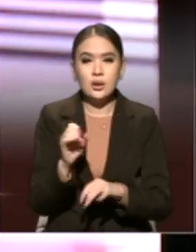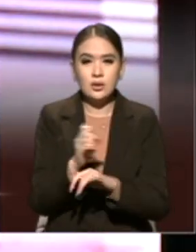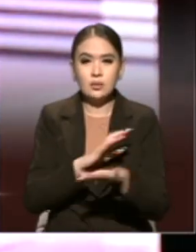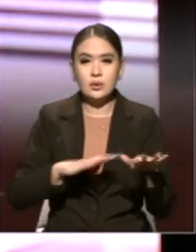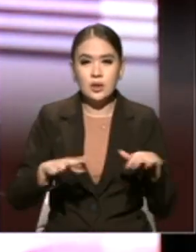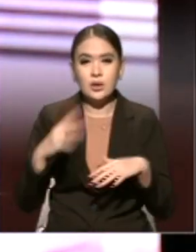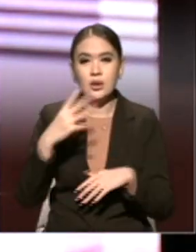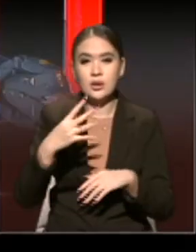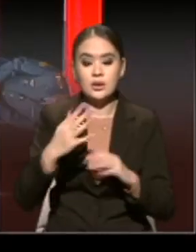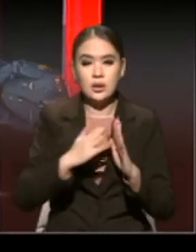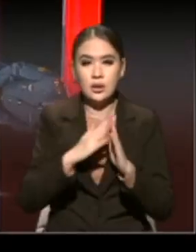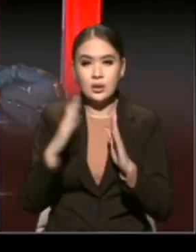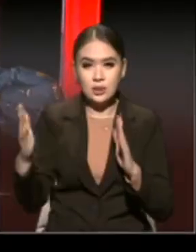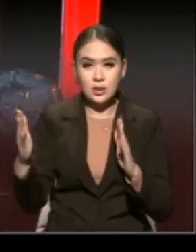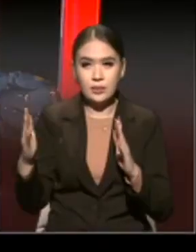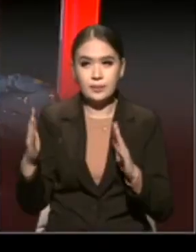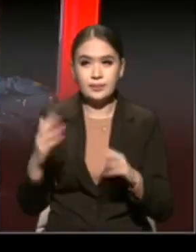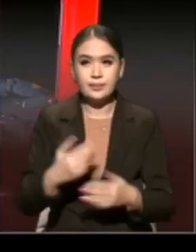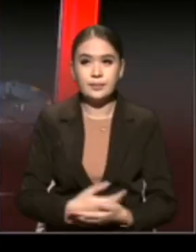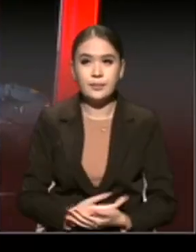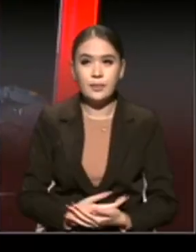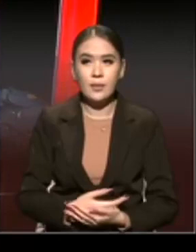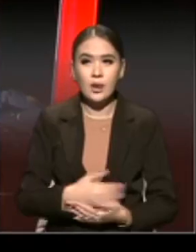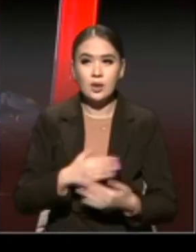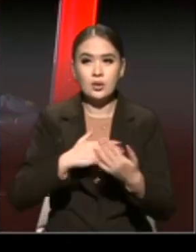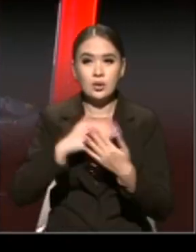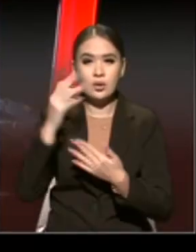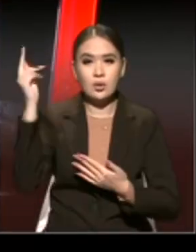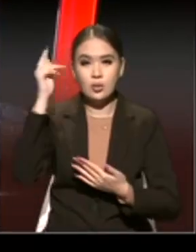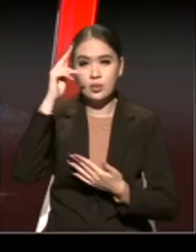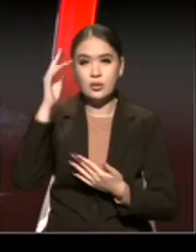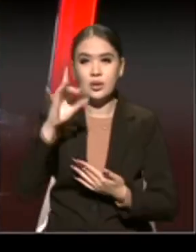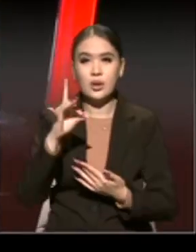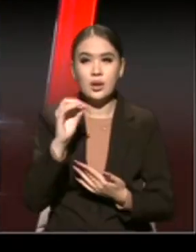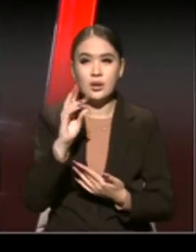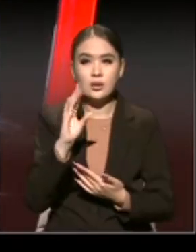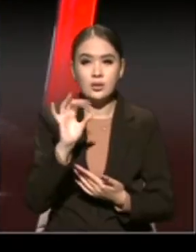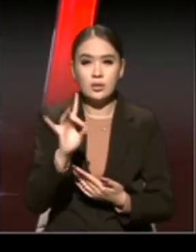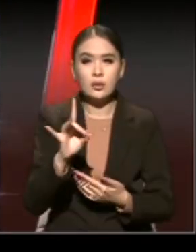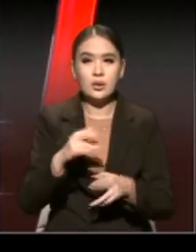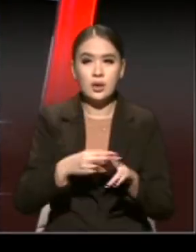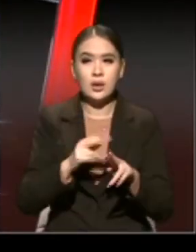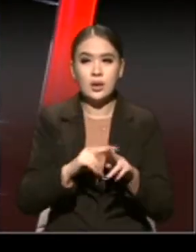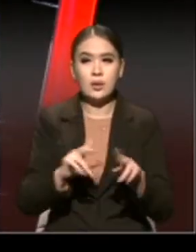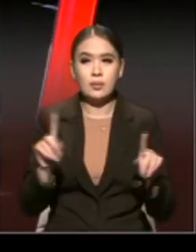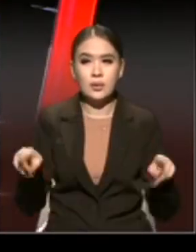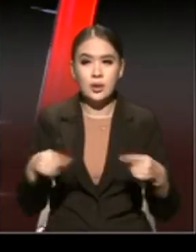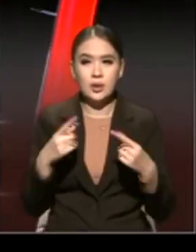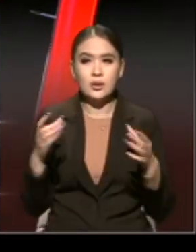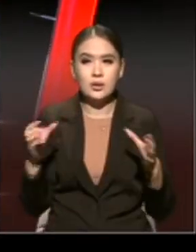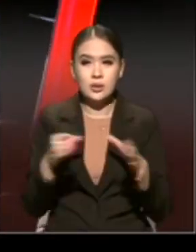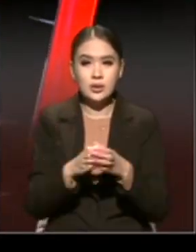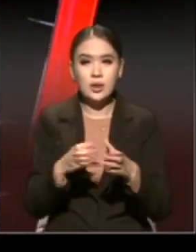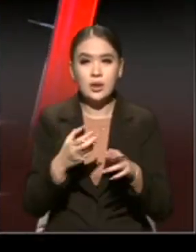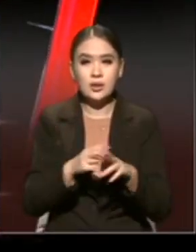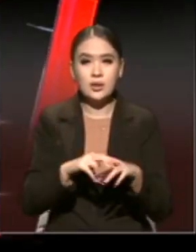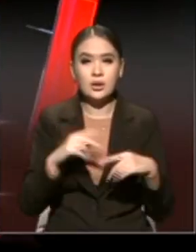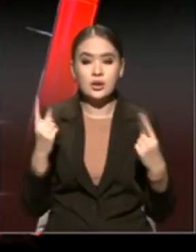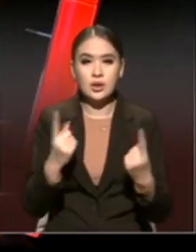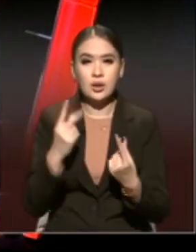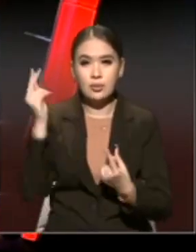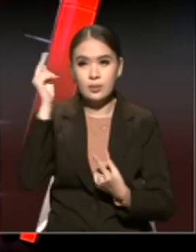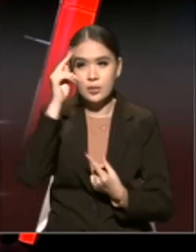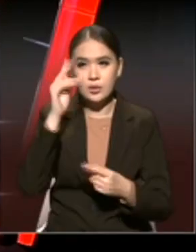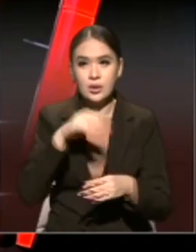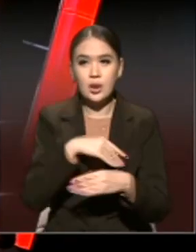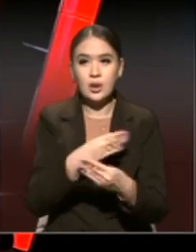еліміздің 40-тан аста жоғары оқу орындарының ректорларымен бірлесе отырып жаңаға жеңілдетілген білім беру